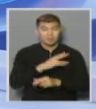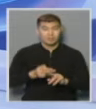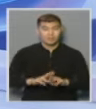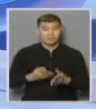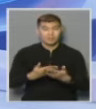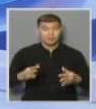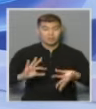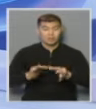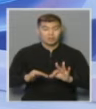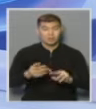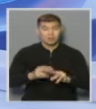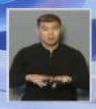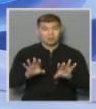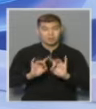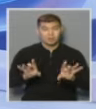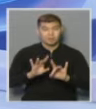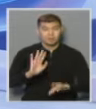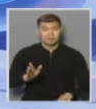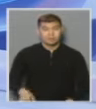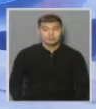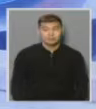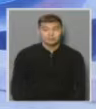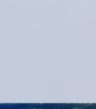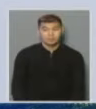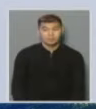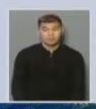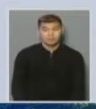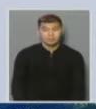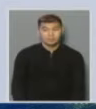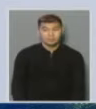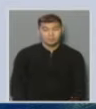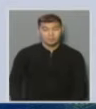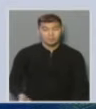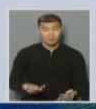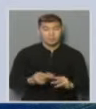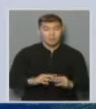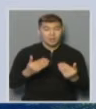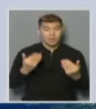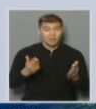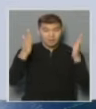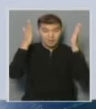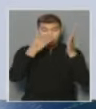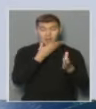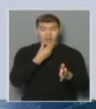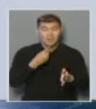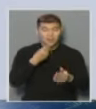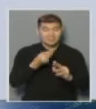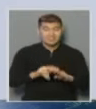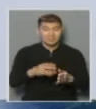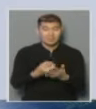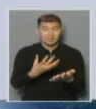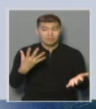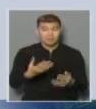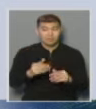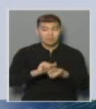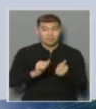Тәшкейді толығырақ тілші Орынгүл Махмұт тарқатсын. Қазір менің басымда әдемі, сондай қымбат,